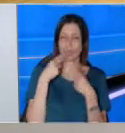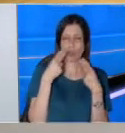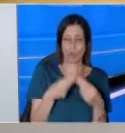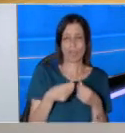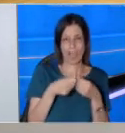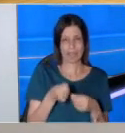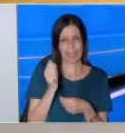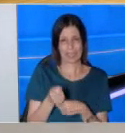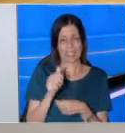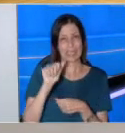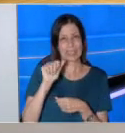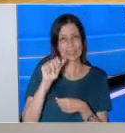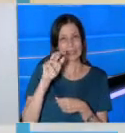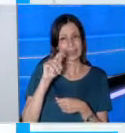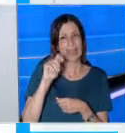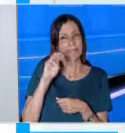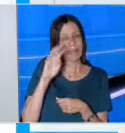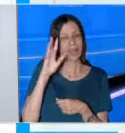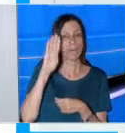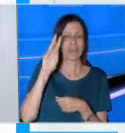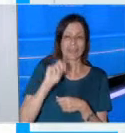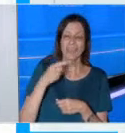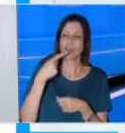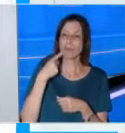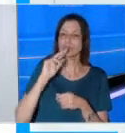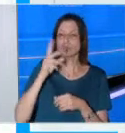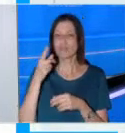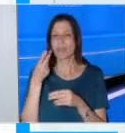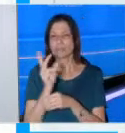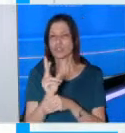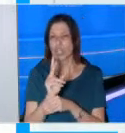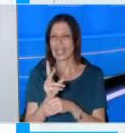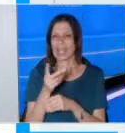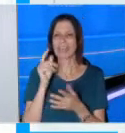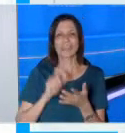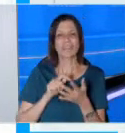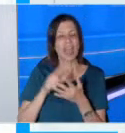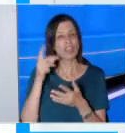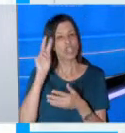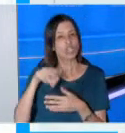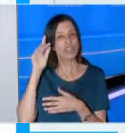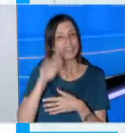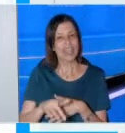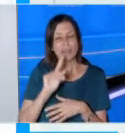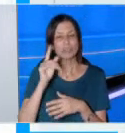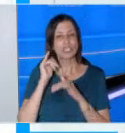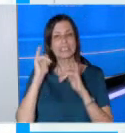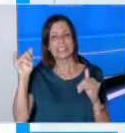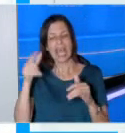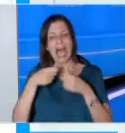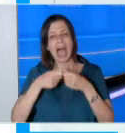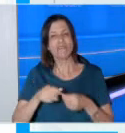הכנסת איתמר בן גביר כתב, שוב אתה משקר, דביעה אחת יש נגדך. מי שצעק היה חבר שלך